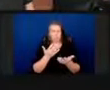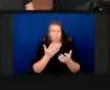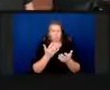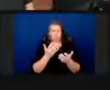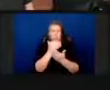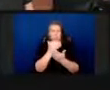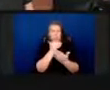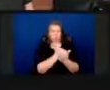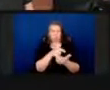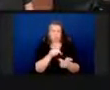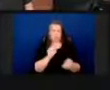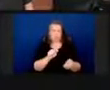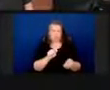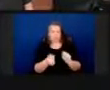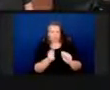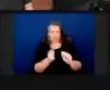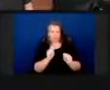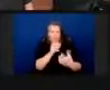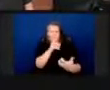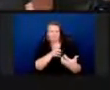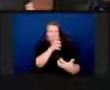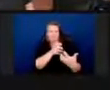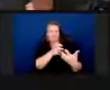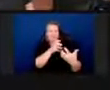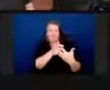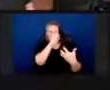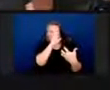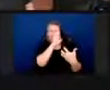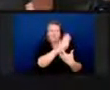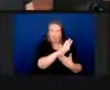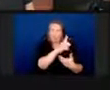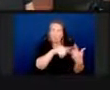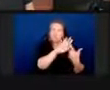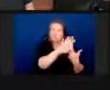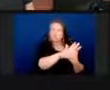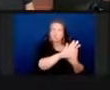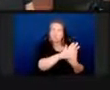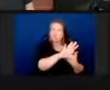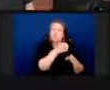hali ilivyo, hali halisi ya kazi nje ya shule.